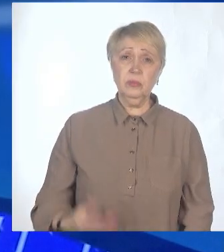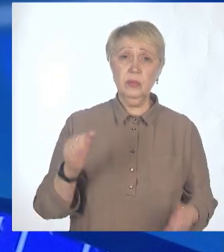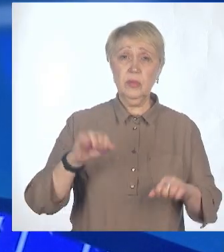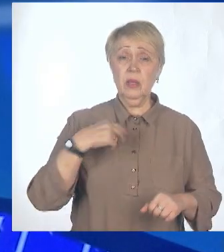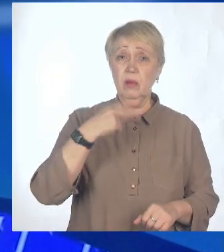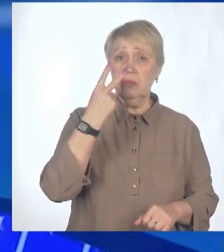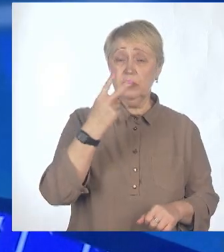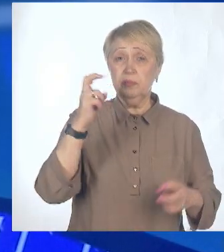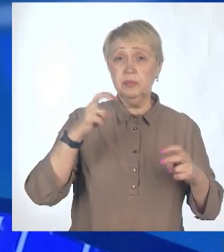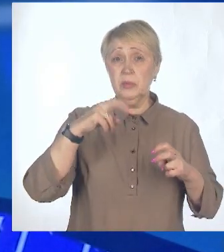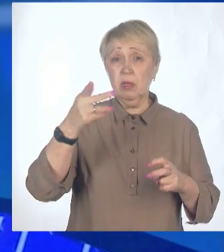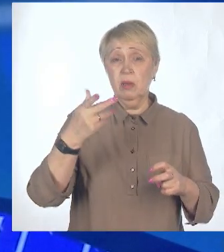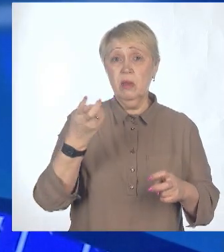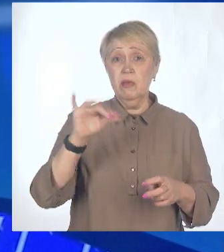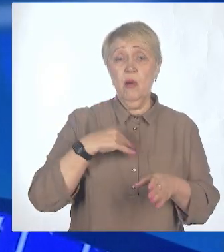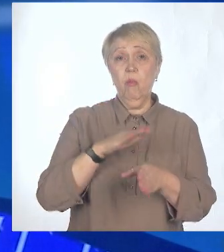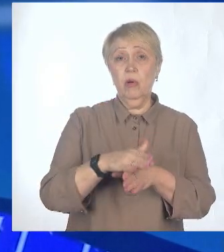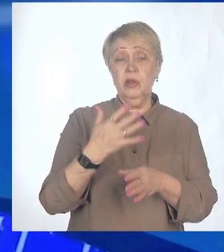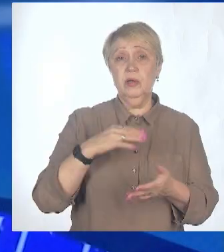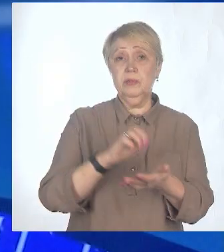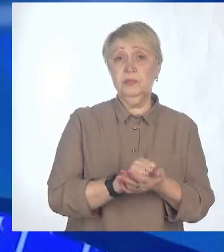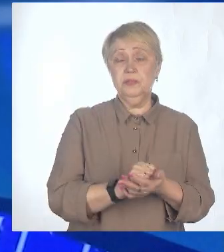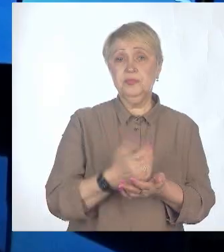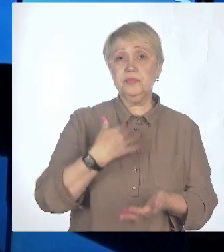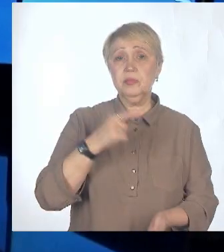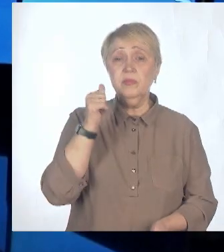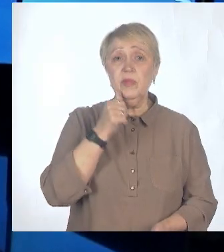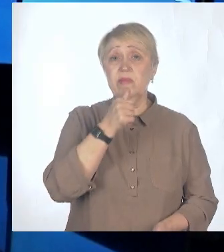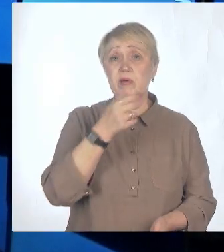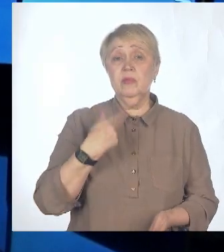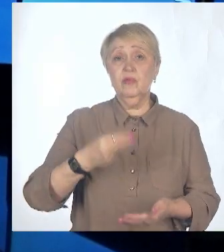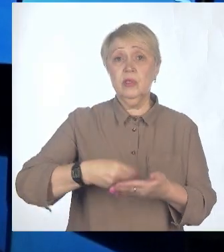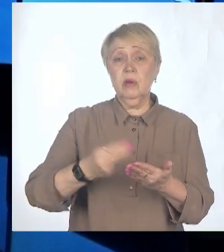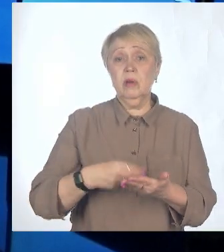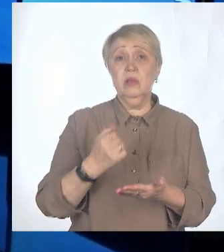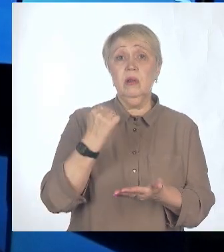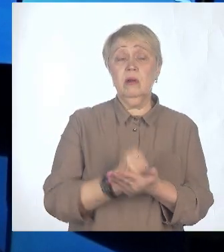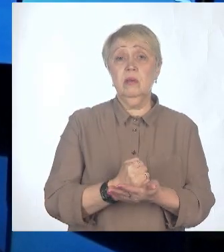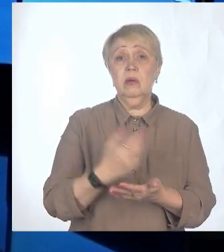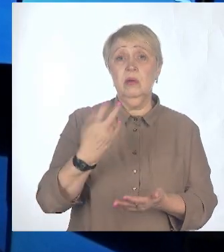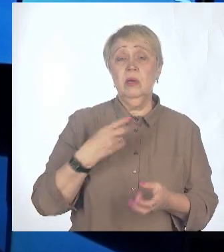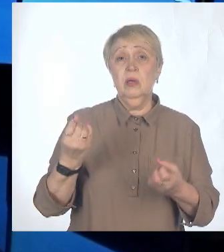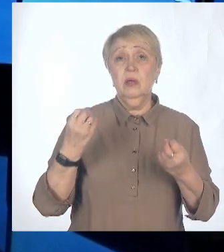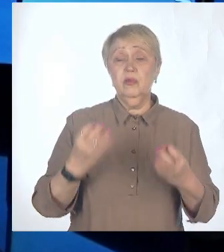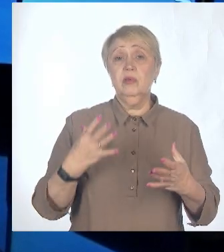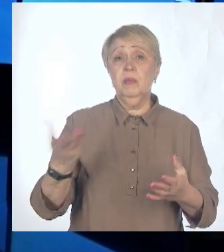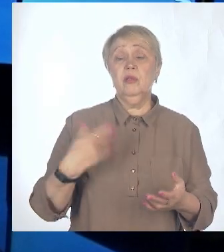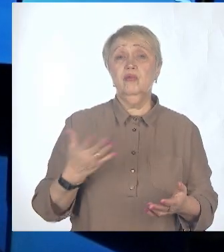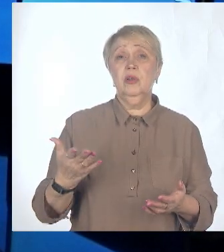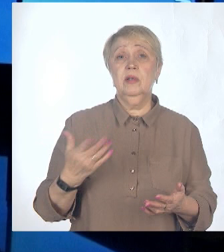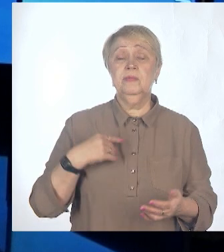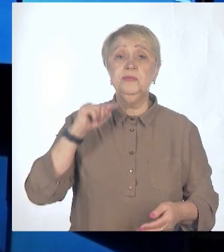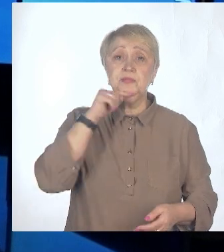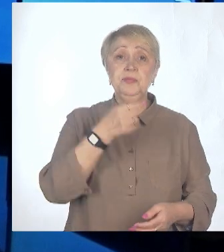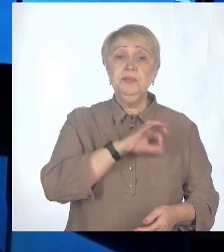рассмотреть в том числе и неполную занятость или фриланс, проектную работу, временные контракты. Даже в непростой экономической обстановке есть